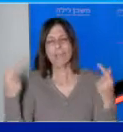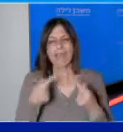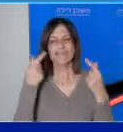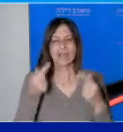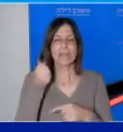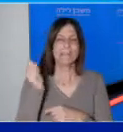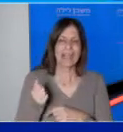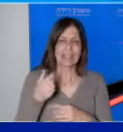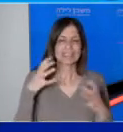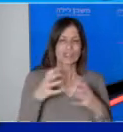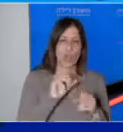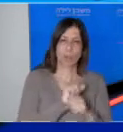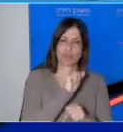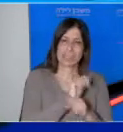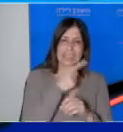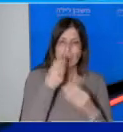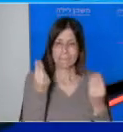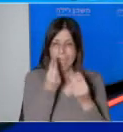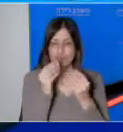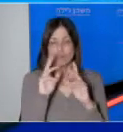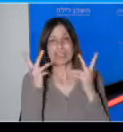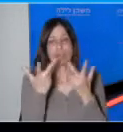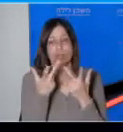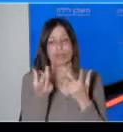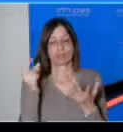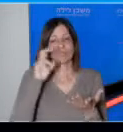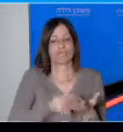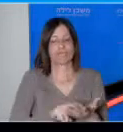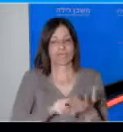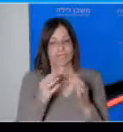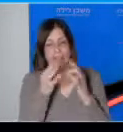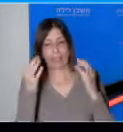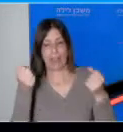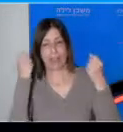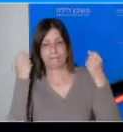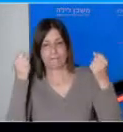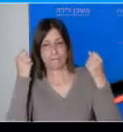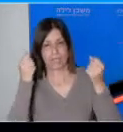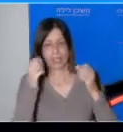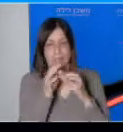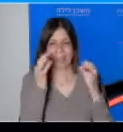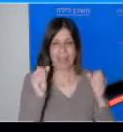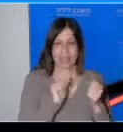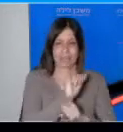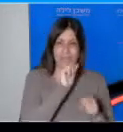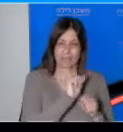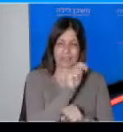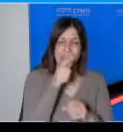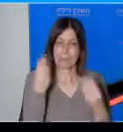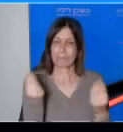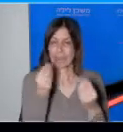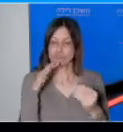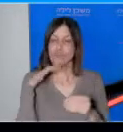בכנסת והאופוזיציה. זה משהו, כשהציבור קם על רגליו, מתחיל להפגין, מתחיל למחות, זה משהו שכנראה משפיע